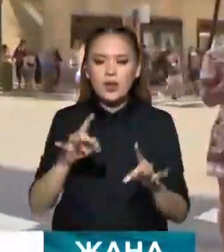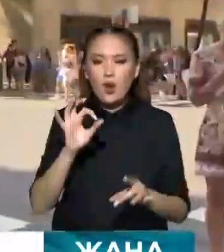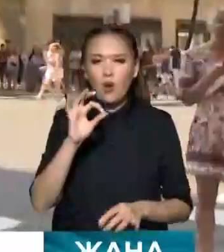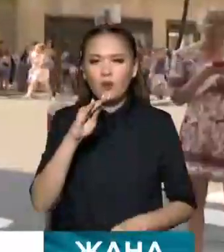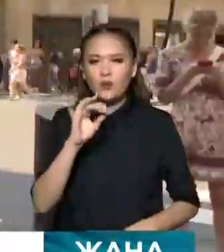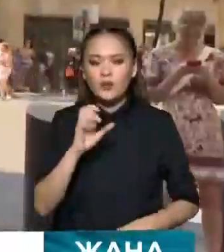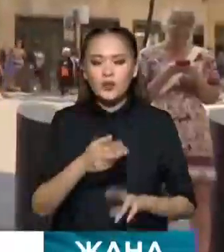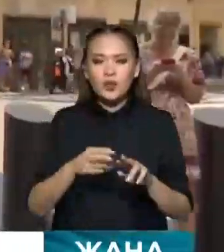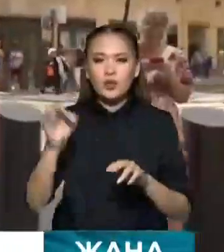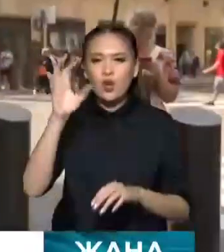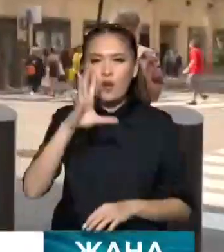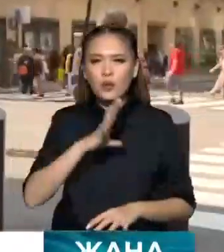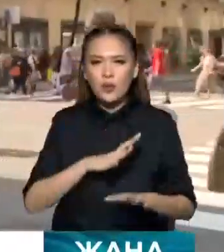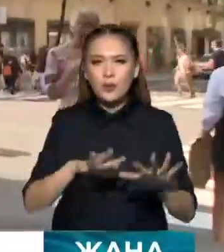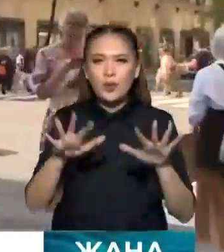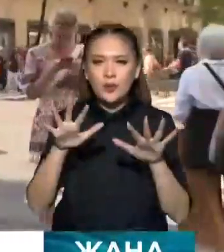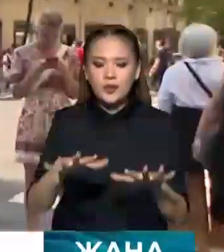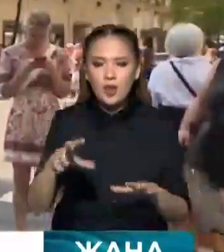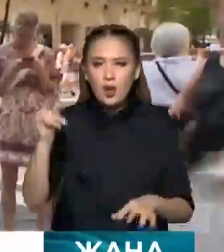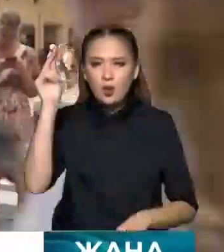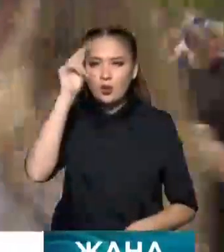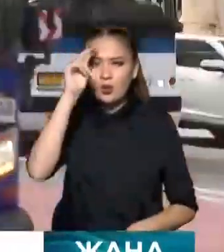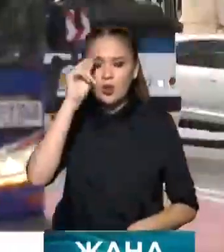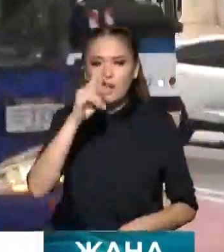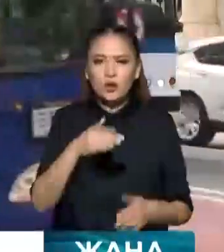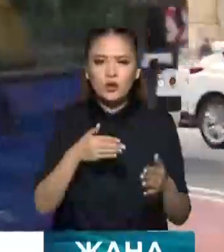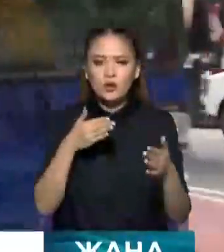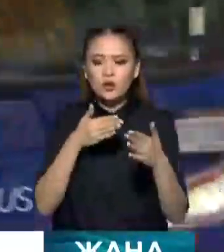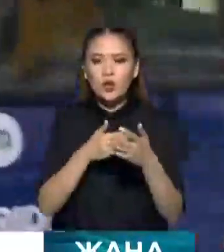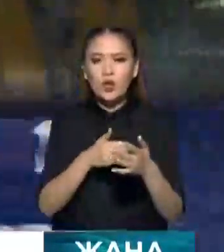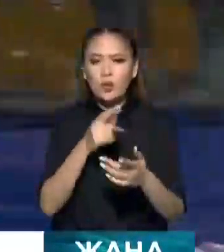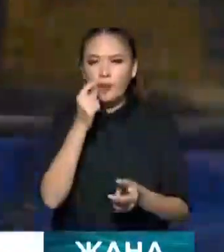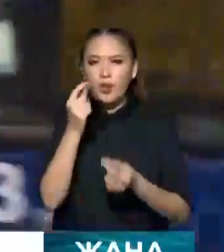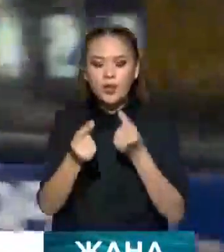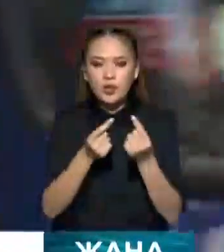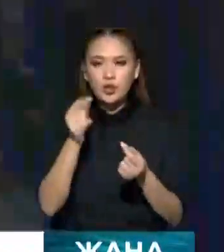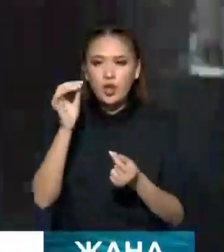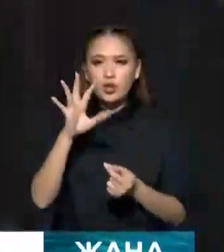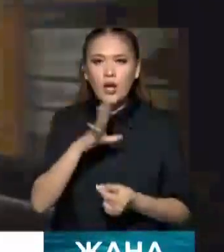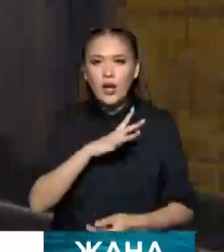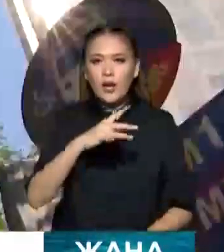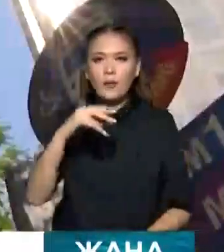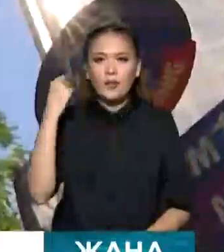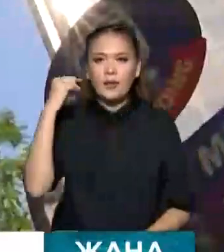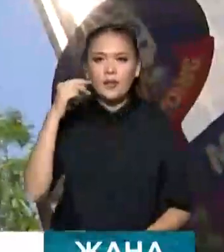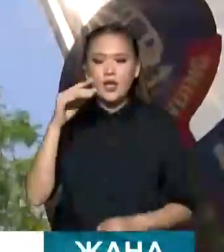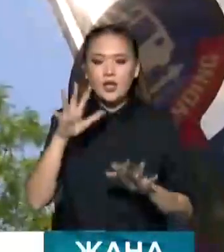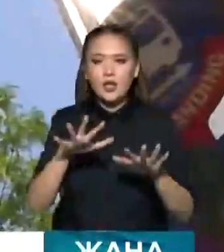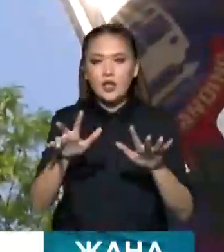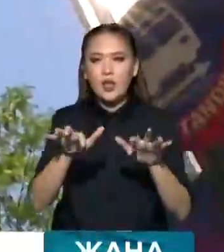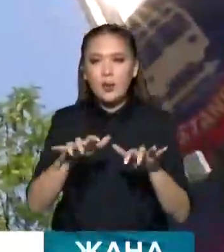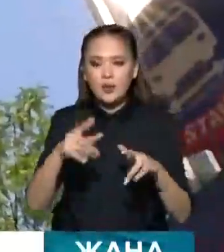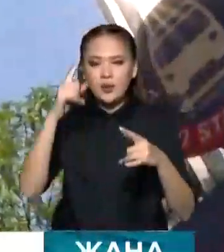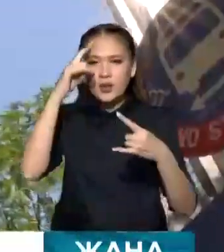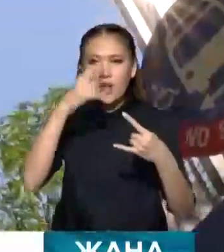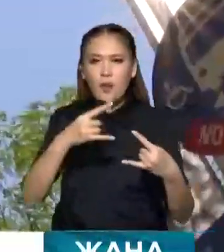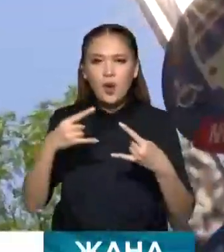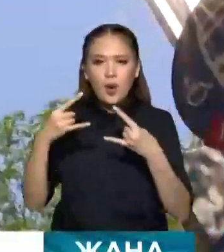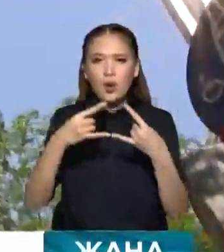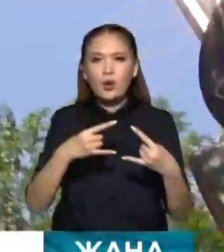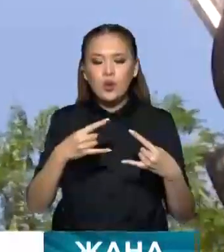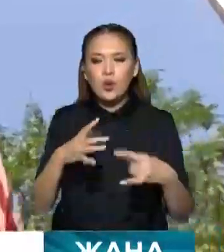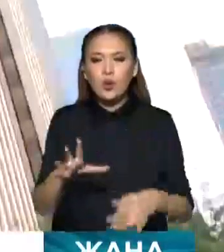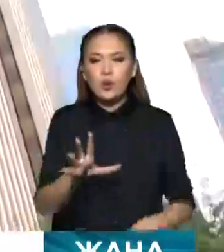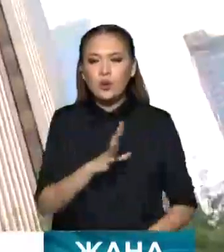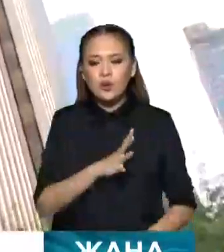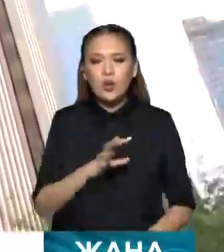Медициналық жабдықтардан бастап ядролық оқтұмсыққа дейін шығарады. Сол компания президент сапары аясында компьютерлік томография мен УЗИ аппараттарын шығаруға